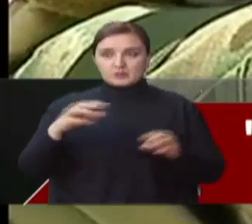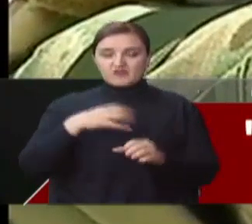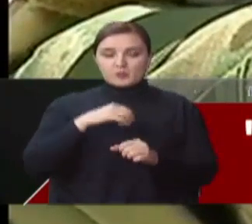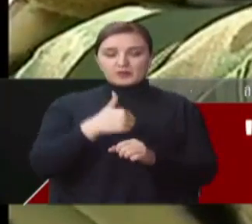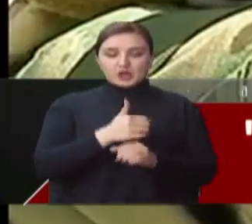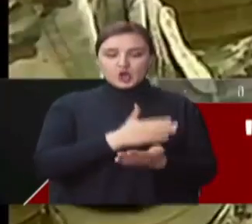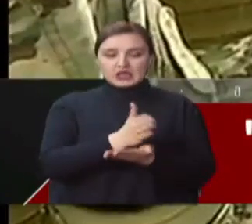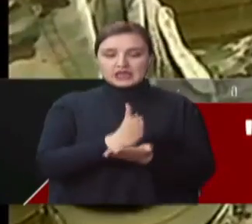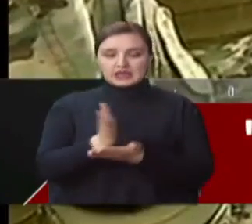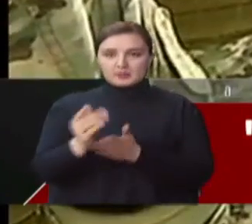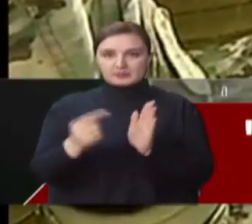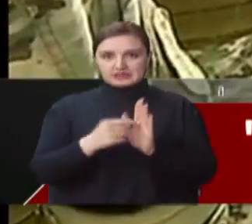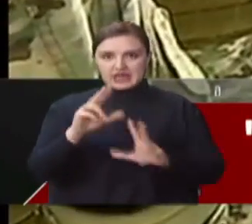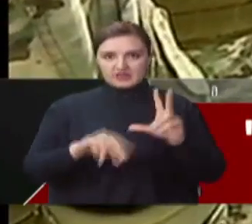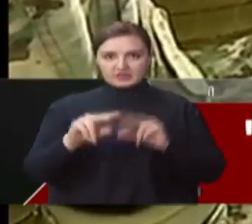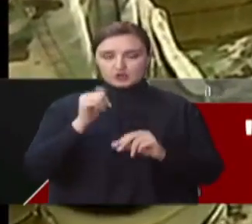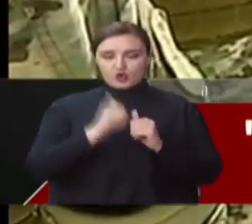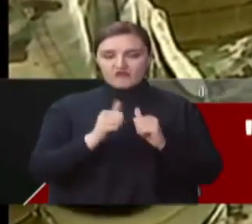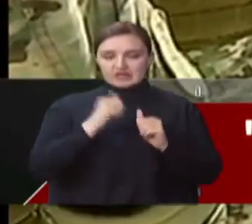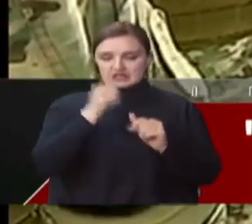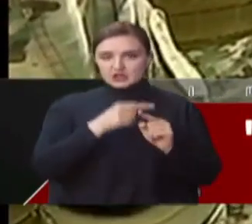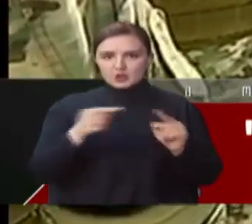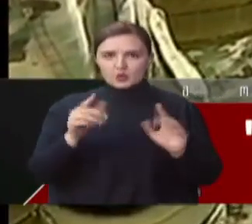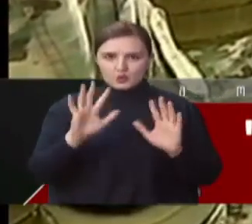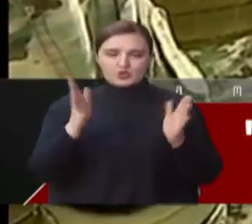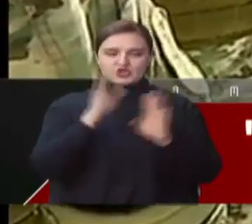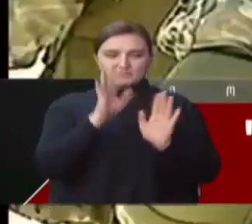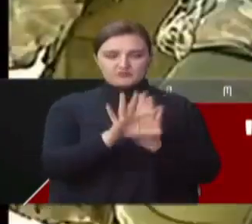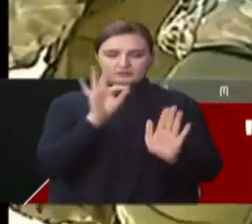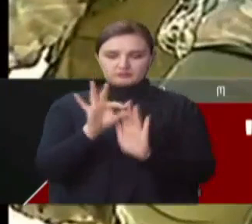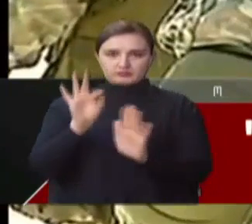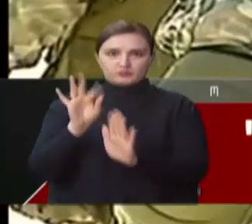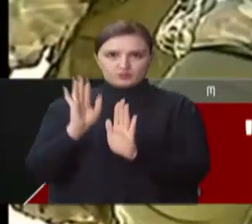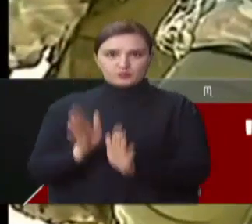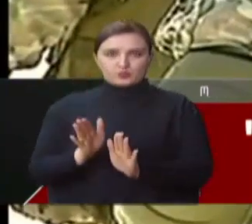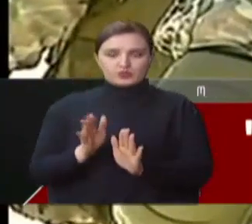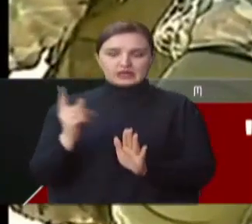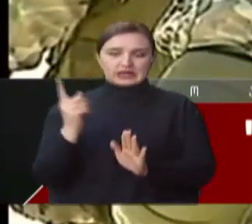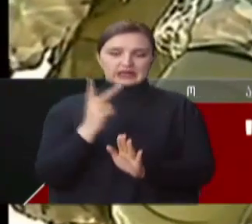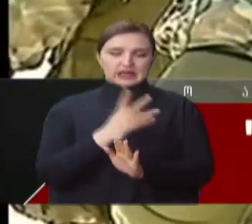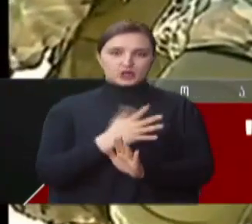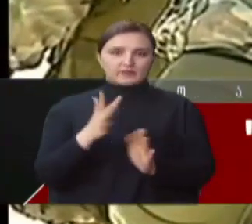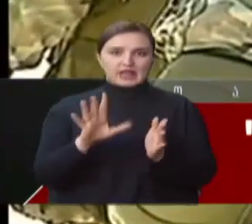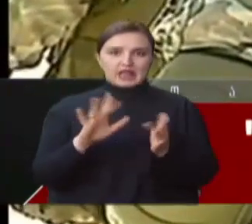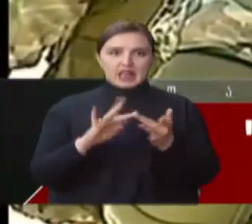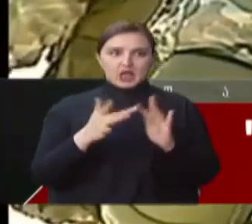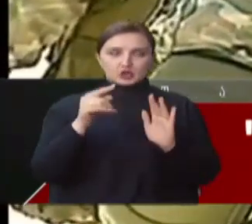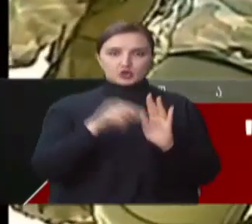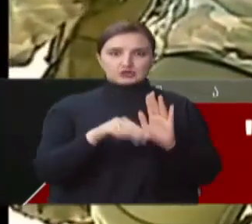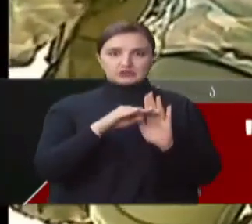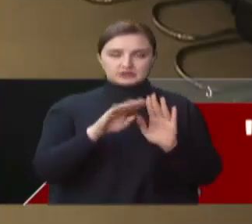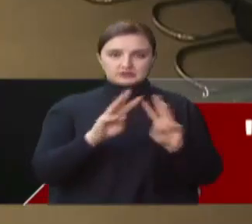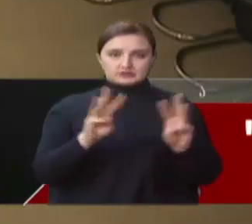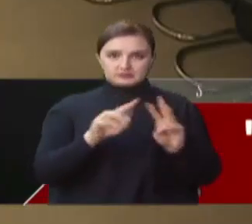პრიორიტეტების გათვალისწინებით. Ყოველწლიური შემთხვევითი შერჩევის პრინციპის საფუძველზე დადგენილი რიგითობის მიხედვით ელექტრონული სისტემის